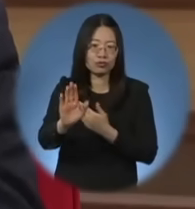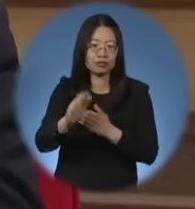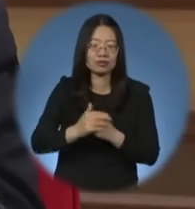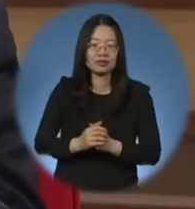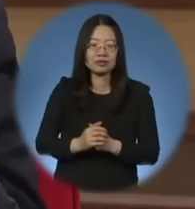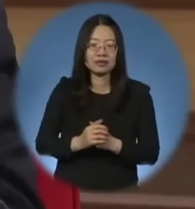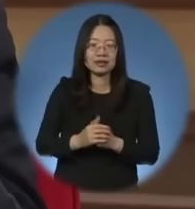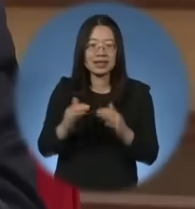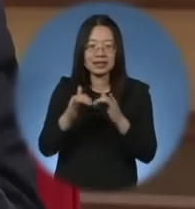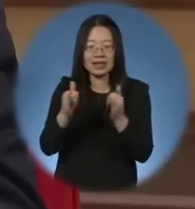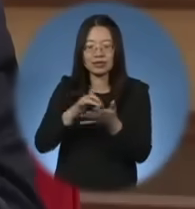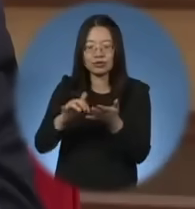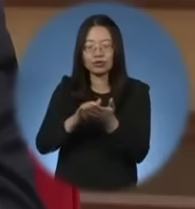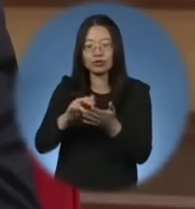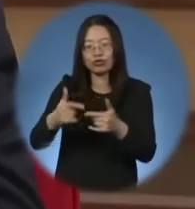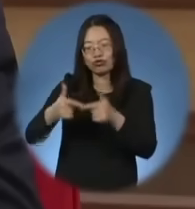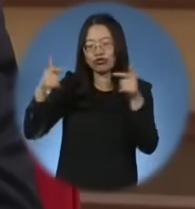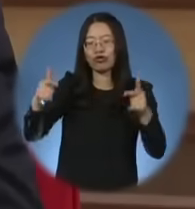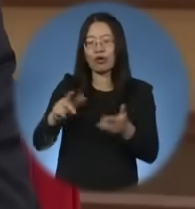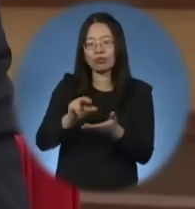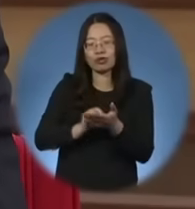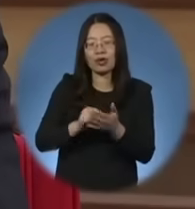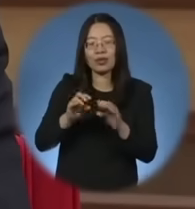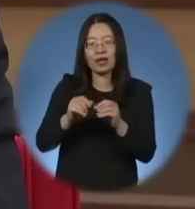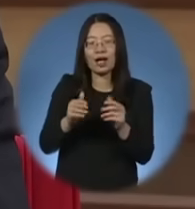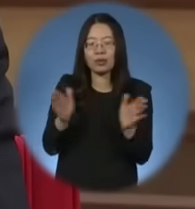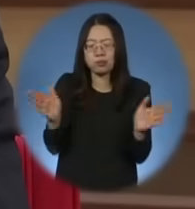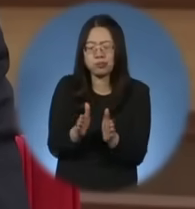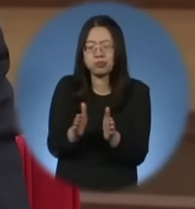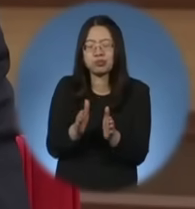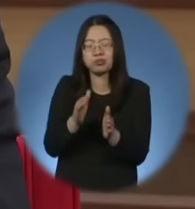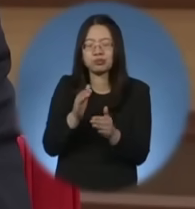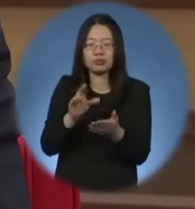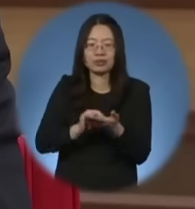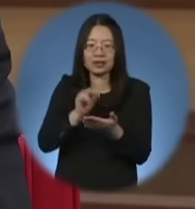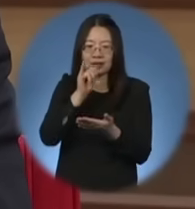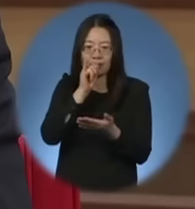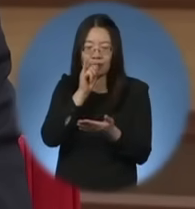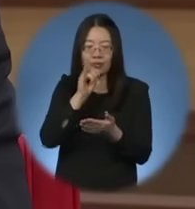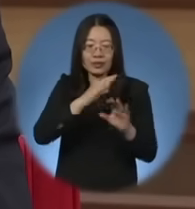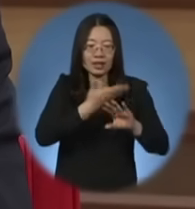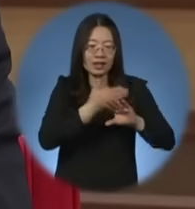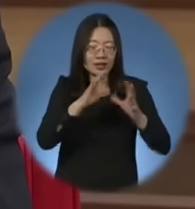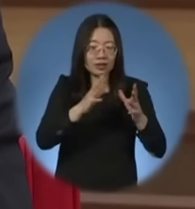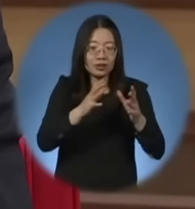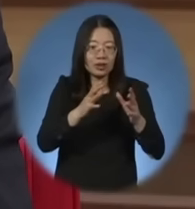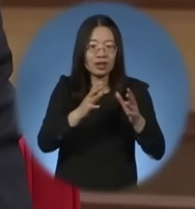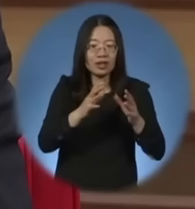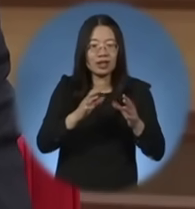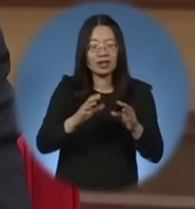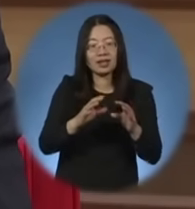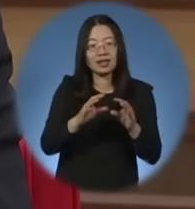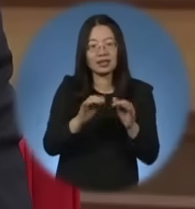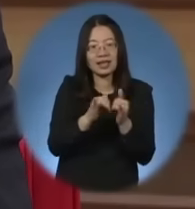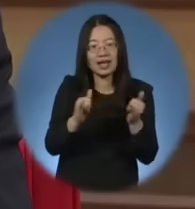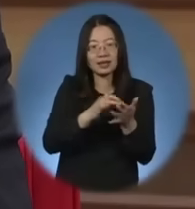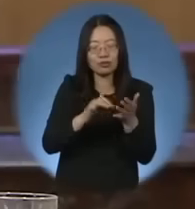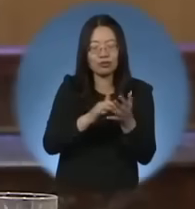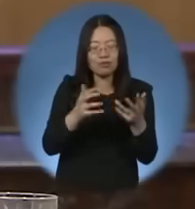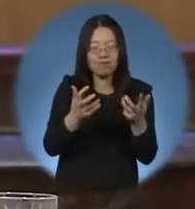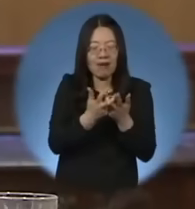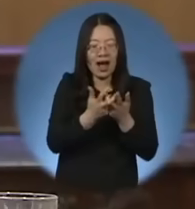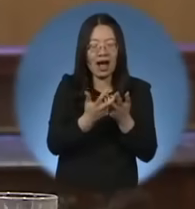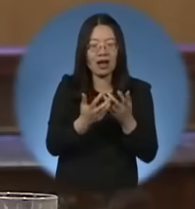들어오면은 저 인구 문제가 하나 생기고 다른 나라도 인구 문 문제가 있을 때는 상속 법을 바꾸는 일이